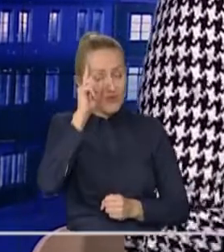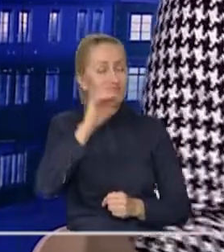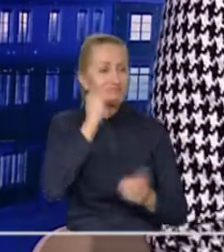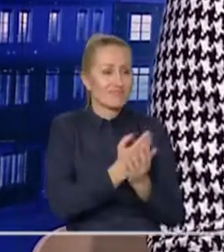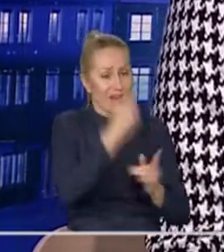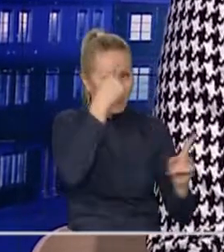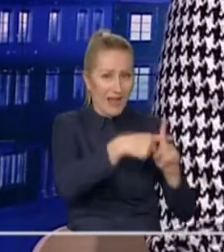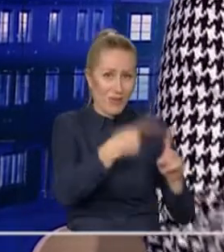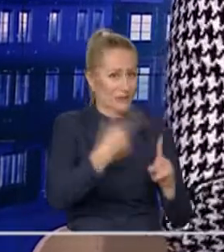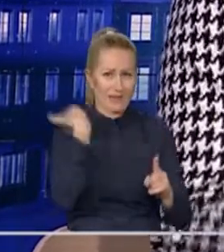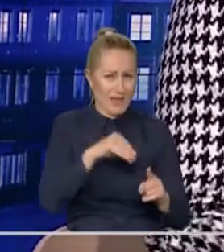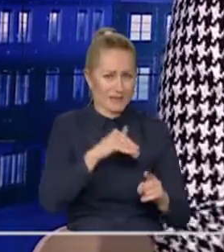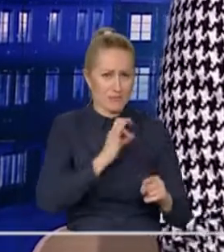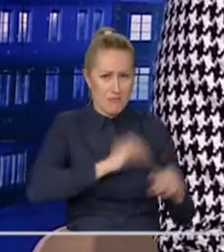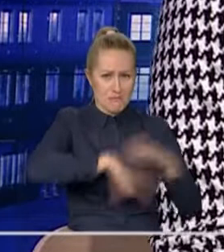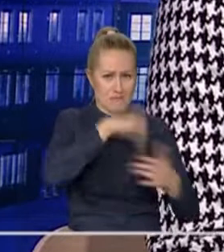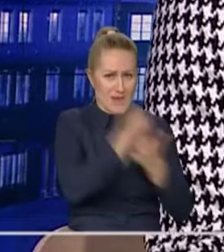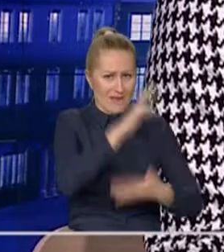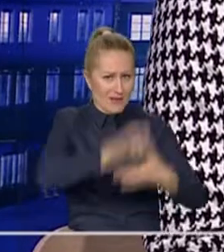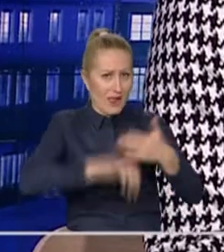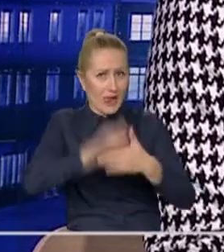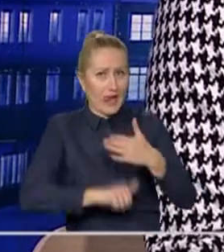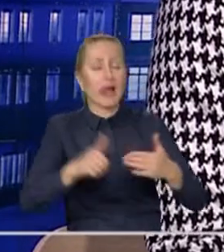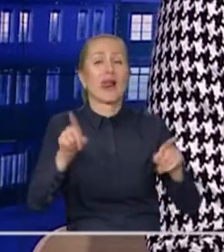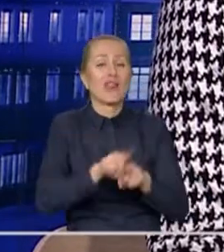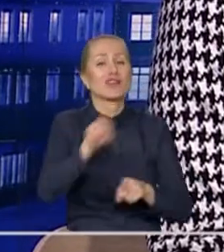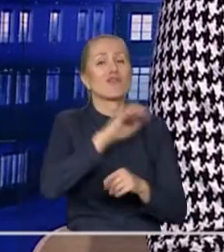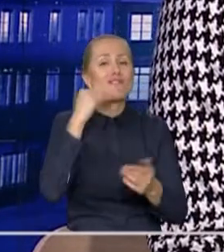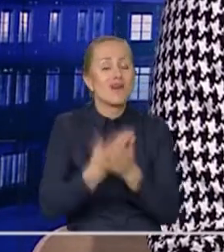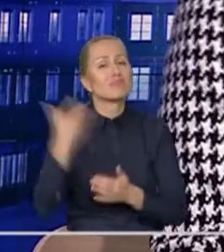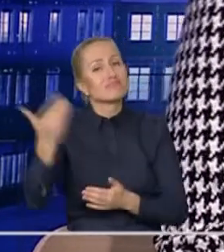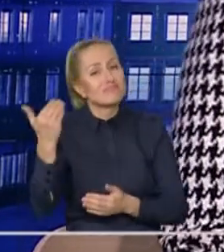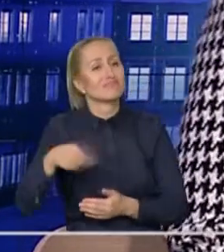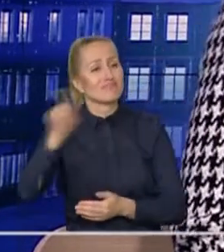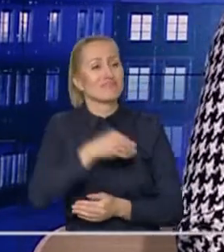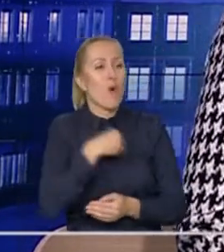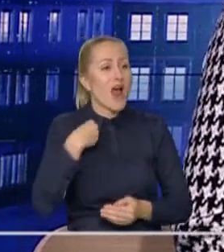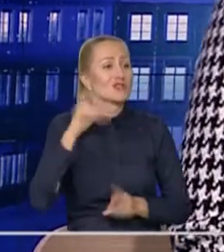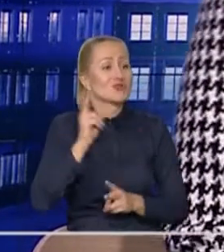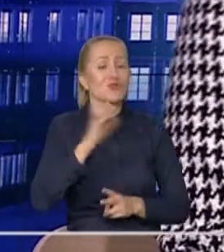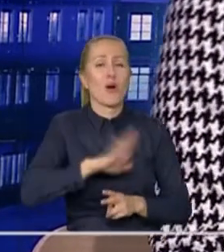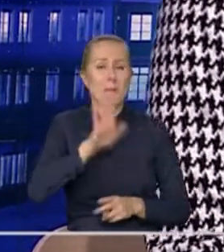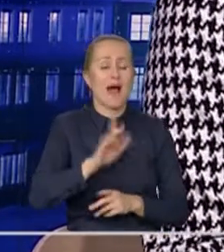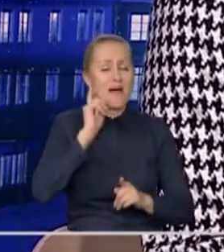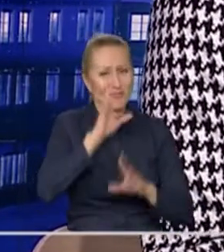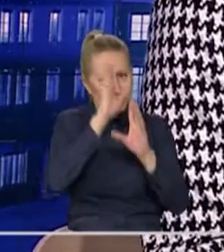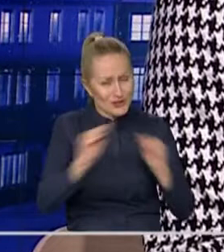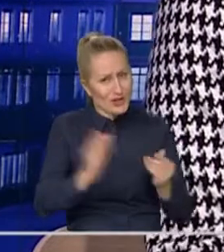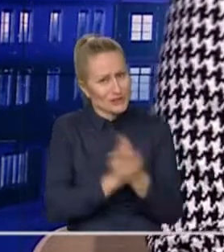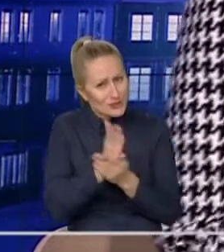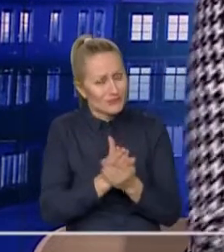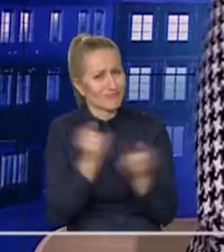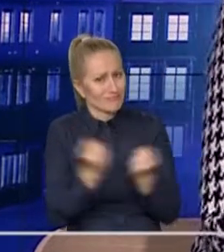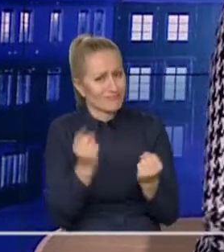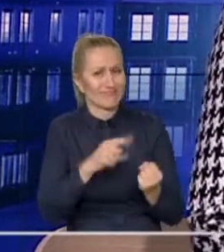katolicy nie chcą być piłowani i tego rodzaju wypowiedzi nie są przez Polaków, którzy, jak się okazuje, są naprawdę tolerancyjni,